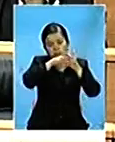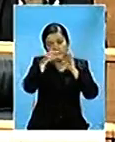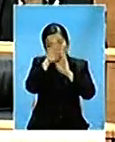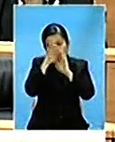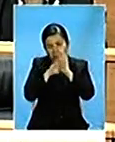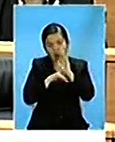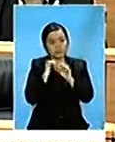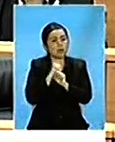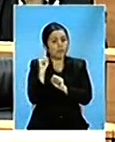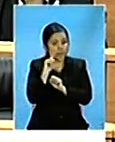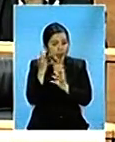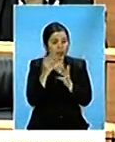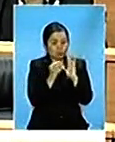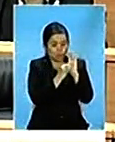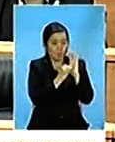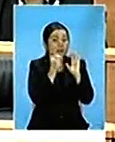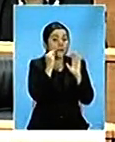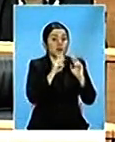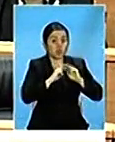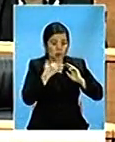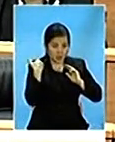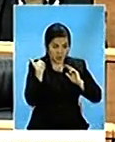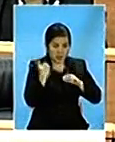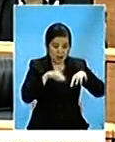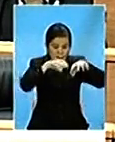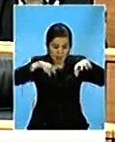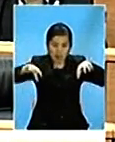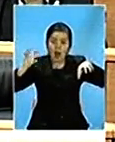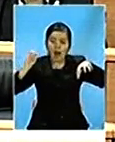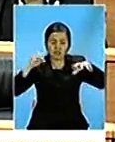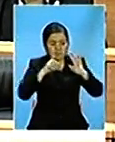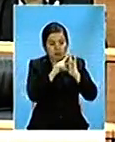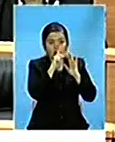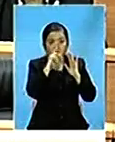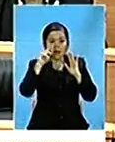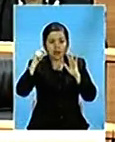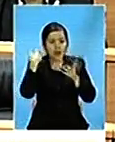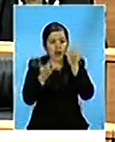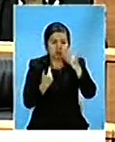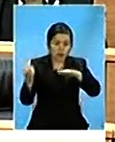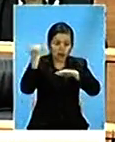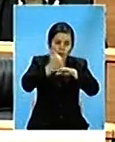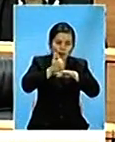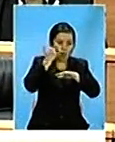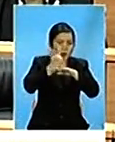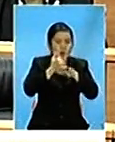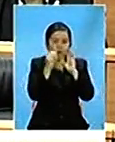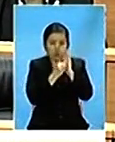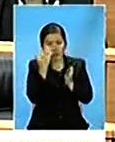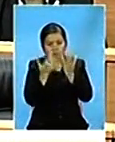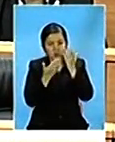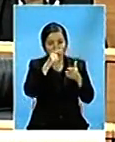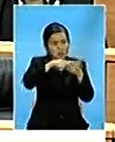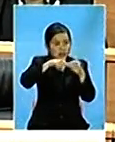นบ้านผมนะครับคือกรุงเทพมหานครเนี่ยนะทั้งกรุงเทพ50เขตเนี่ยนะไม่ว่าใครจะมาเป็นผู้ว่ากทมท่านสุขุมพันธ์จะลงต่อหรือ